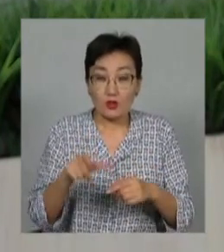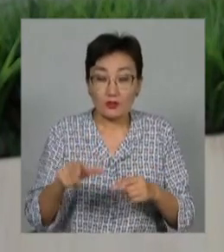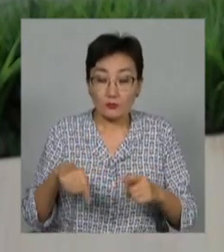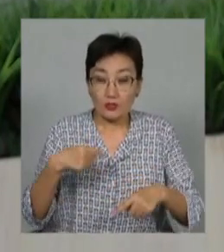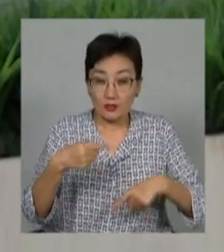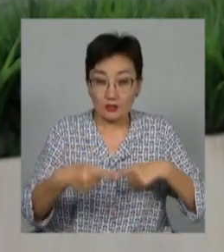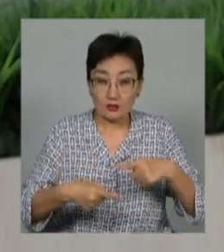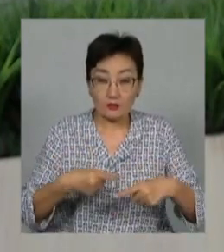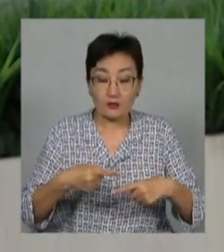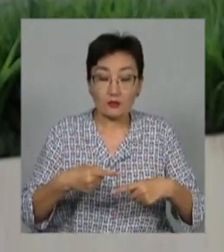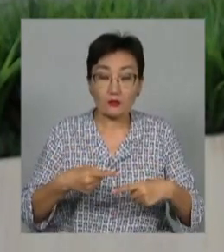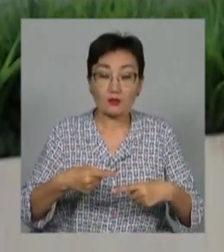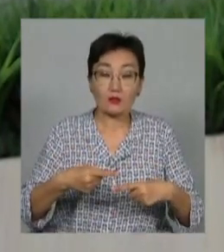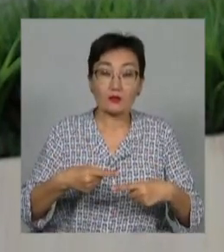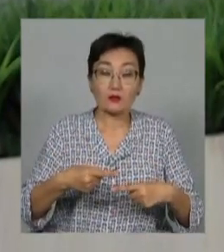арқылы